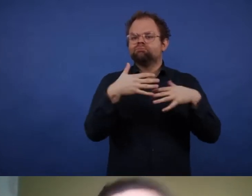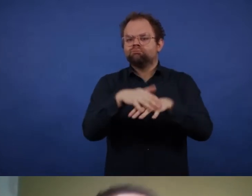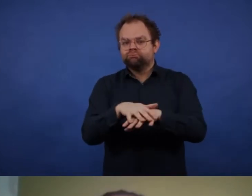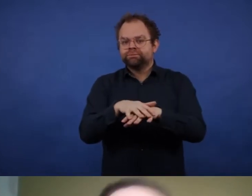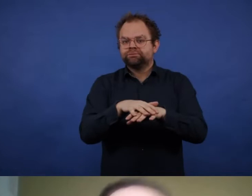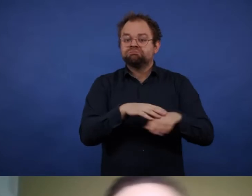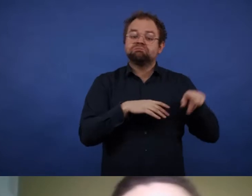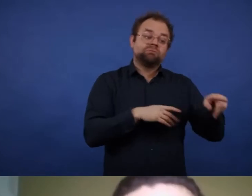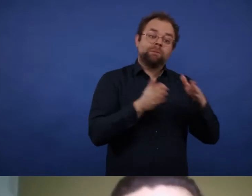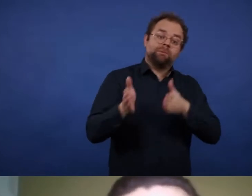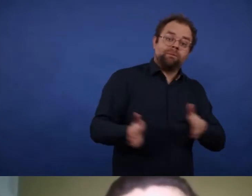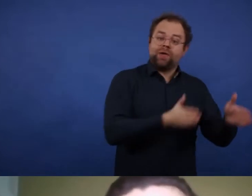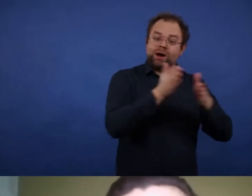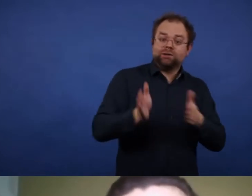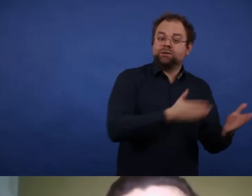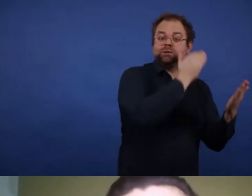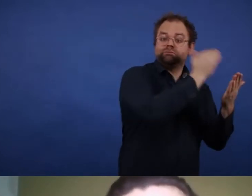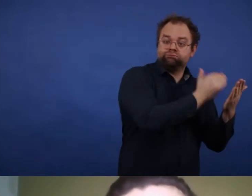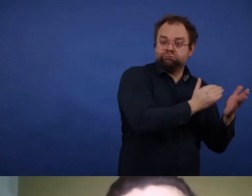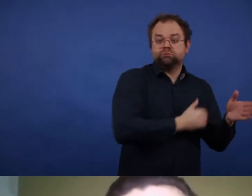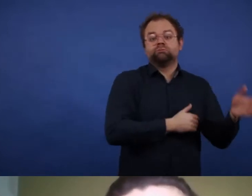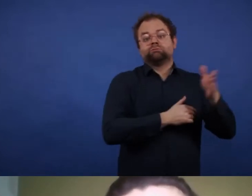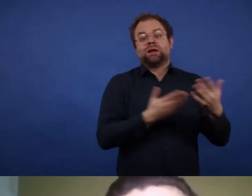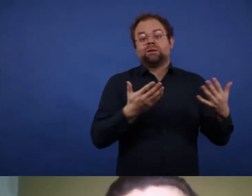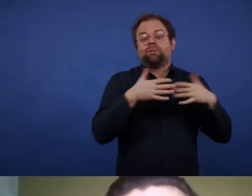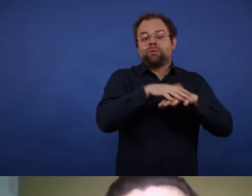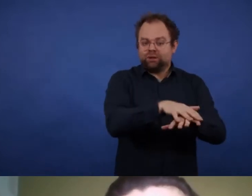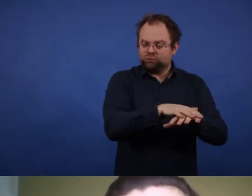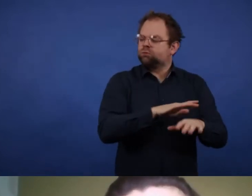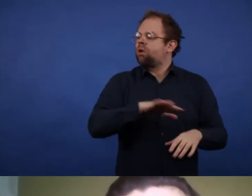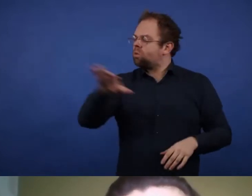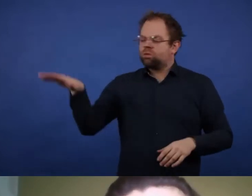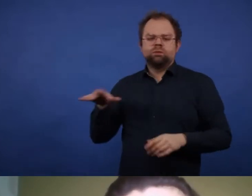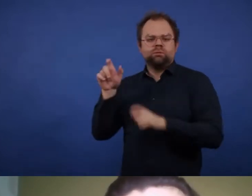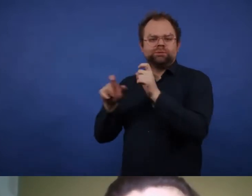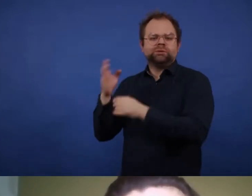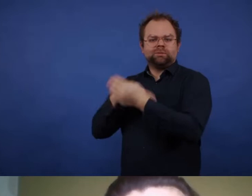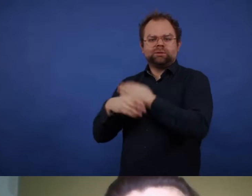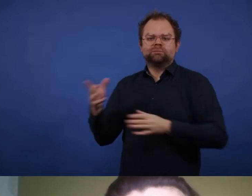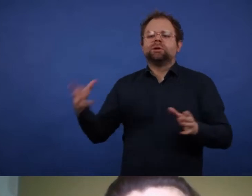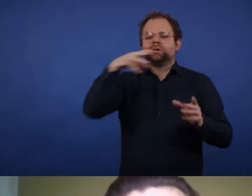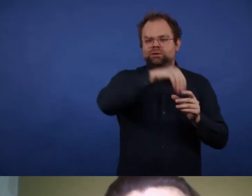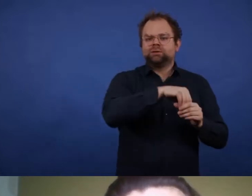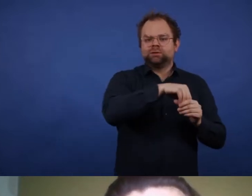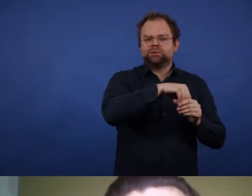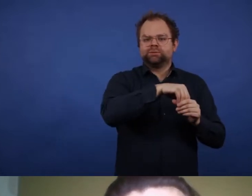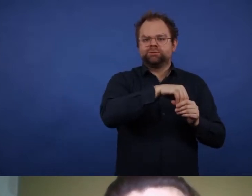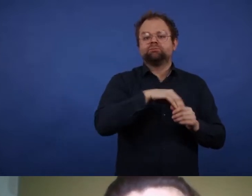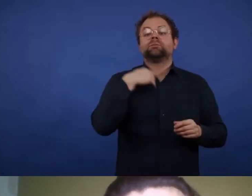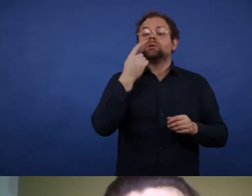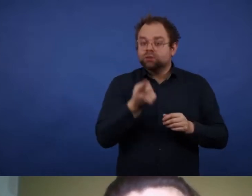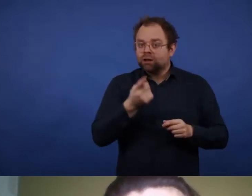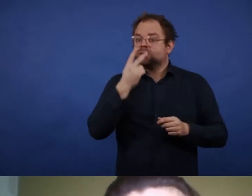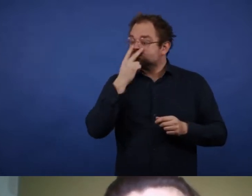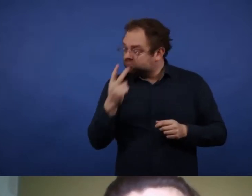place, and also in the later stage of monitoring and فحقيقه يعني evaluation. في